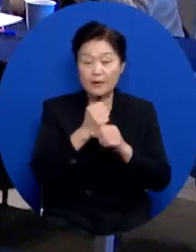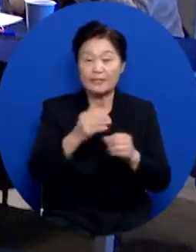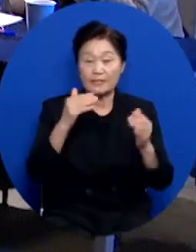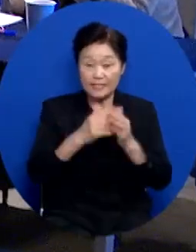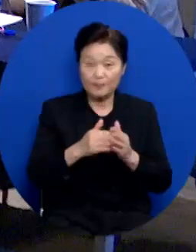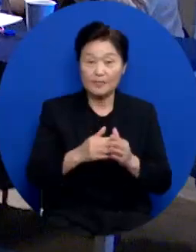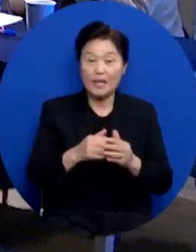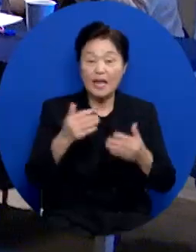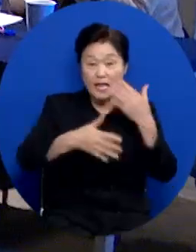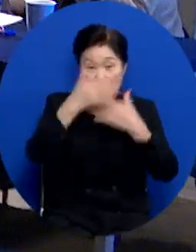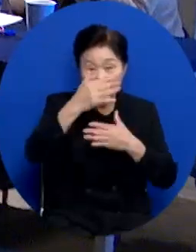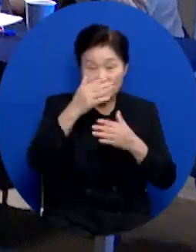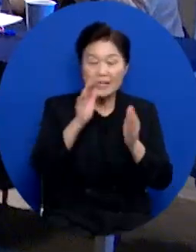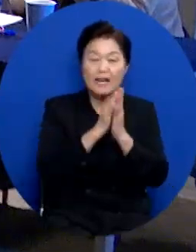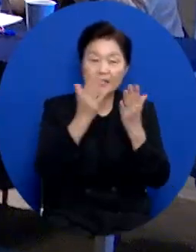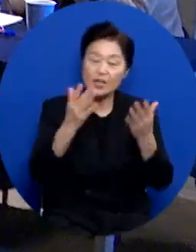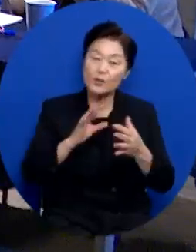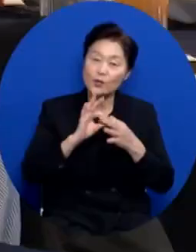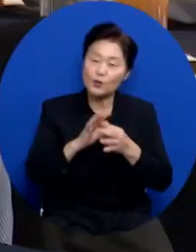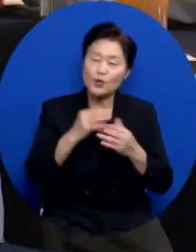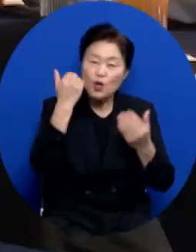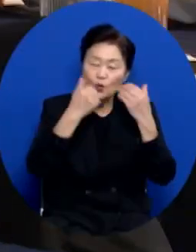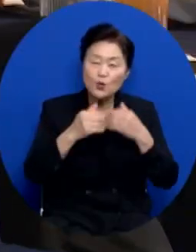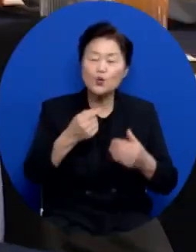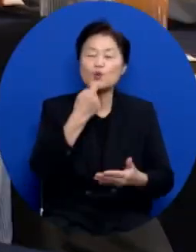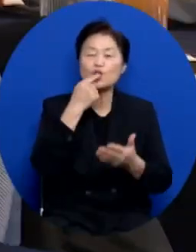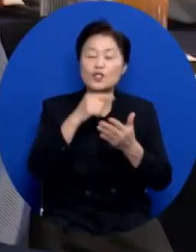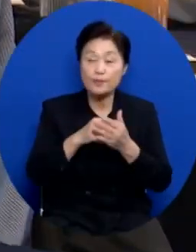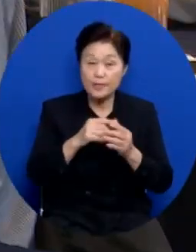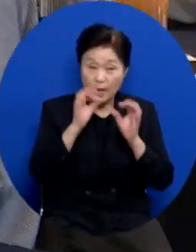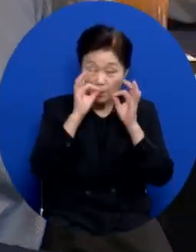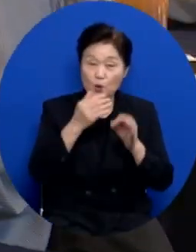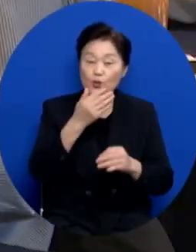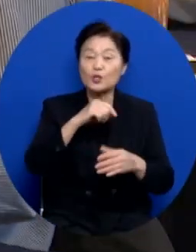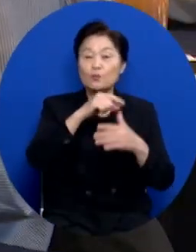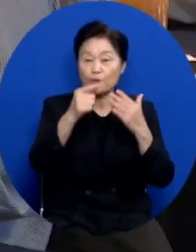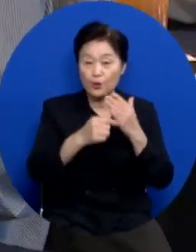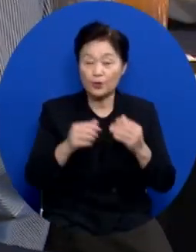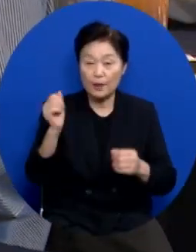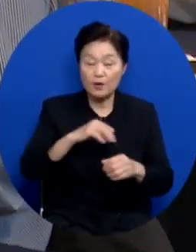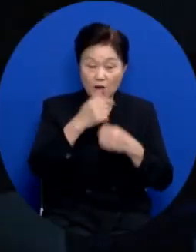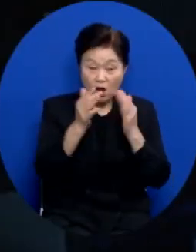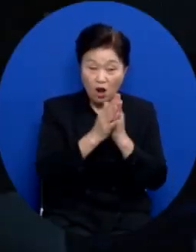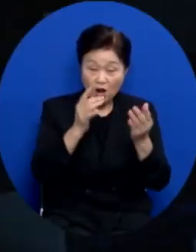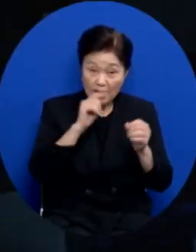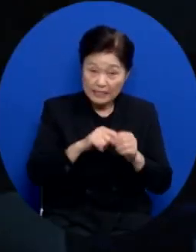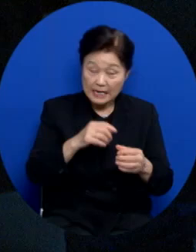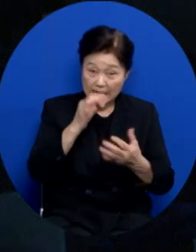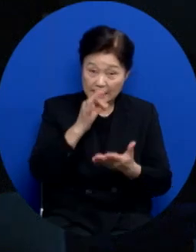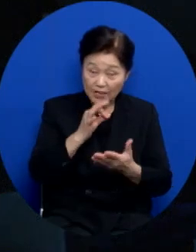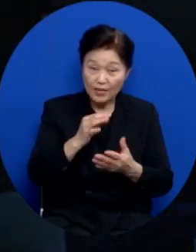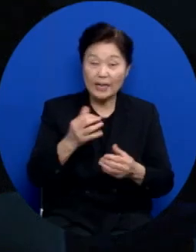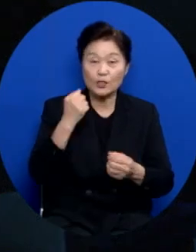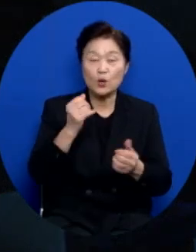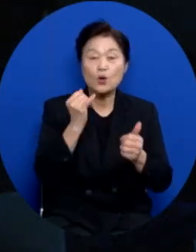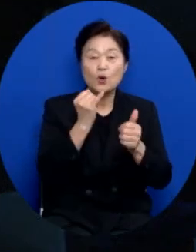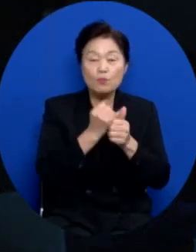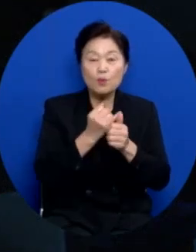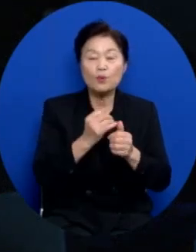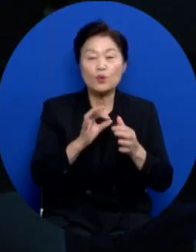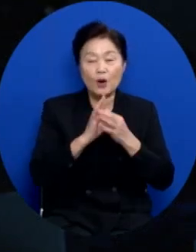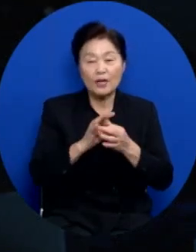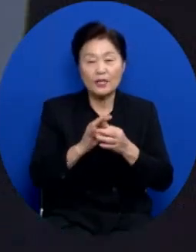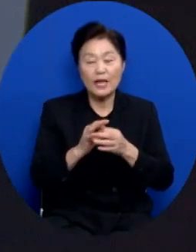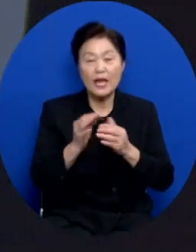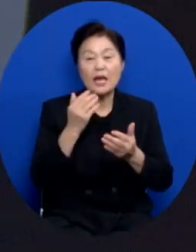코스는 영상과 별도 책자를 통해 누구나 쉽게 접근할 수 있는 프로그램으로 성경적 가치관을 바탕으로 한 부부관계 개선을